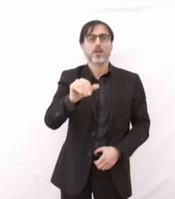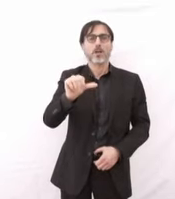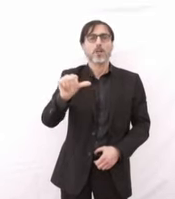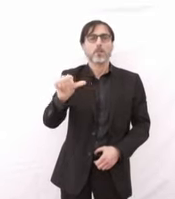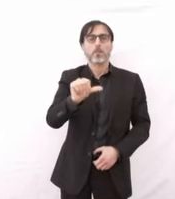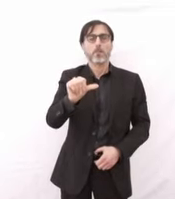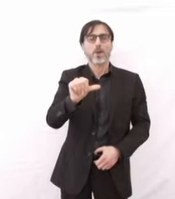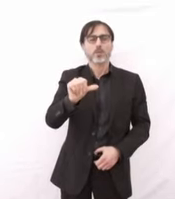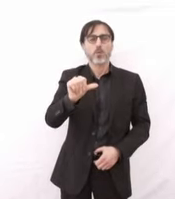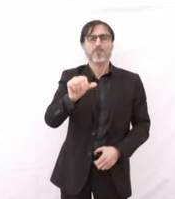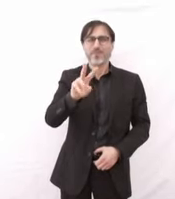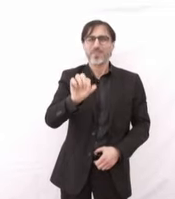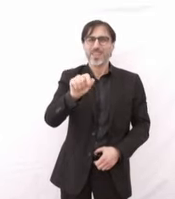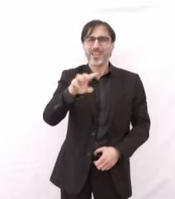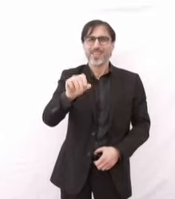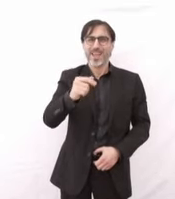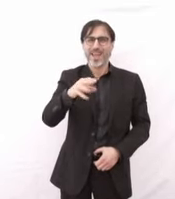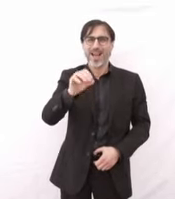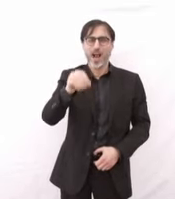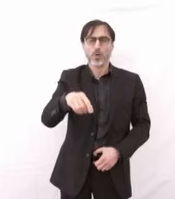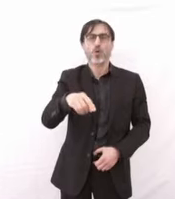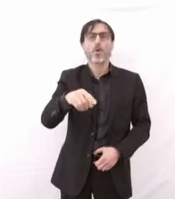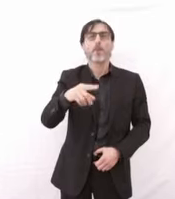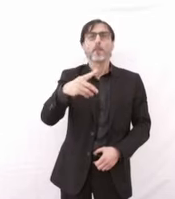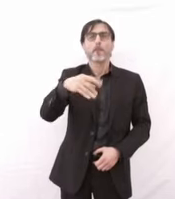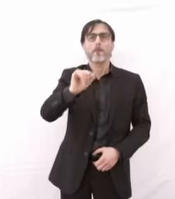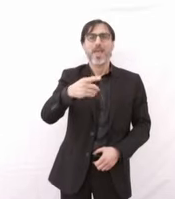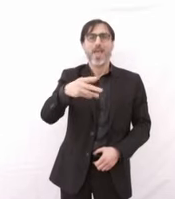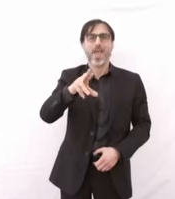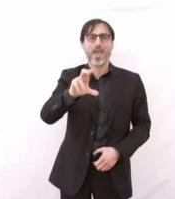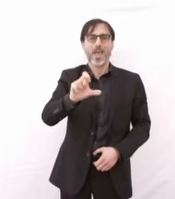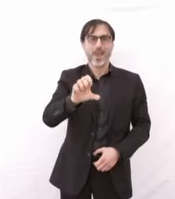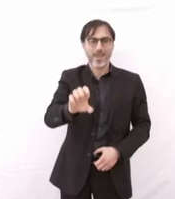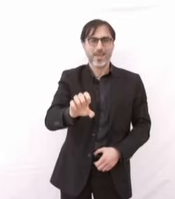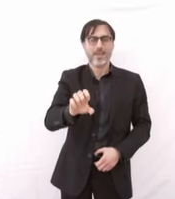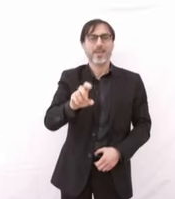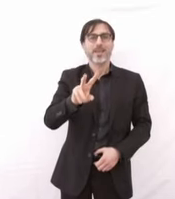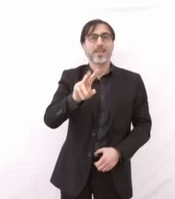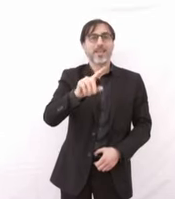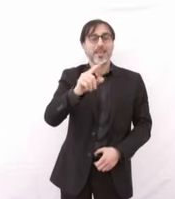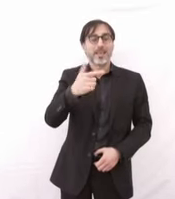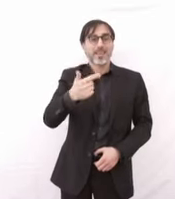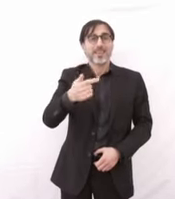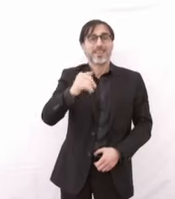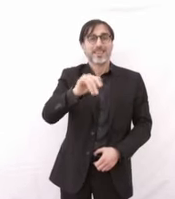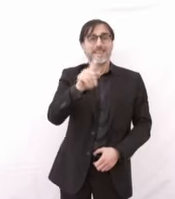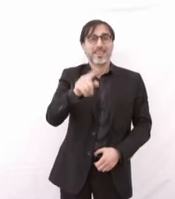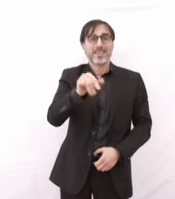Primerano, Pasquale Miele, Giuseppe Tizian,